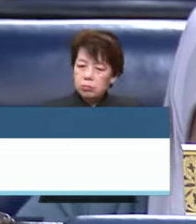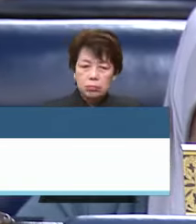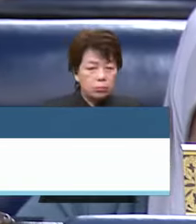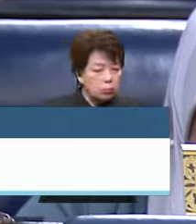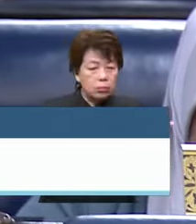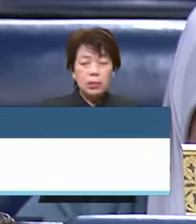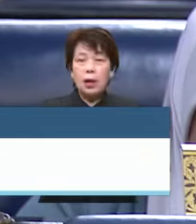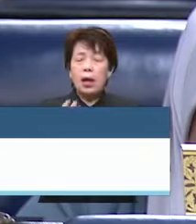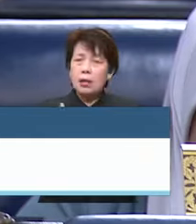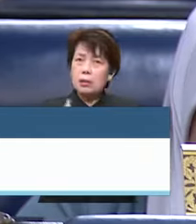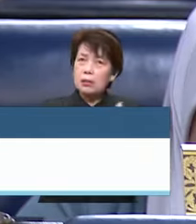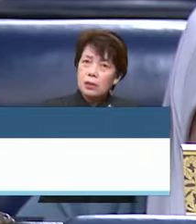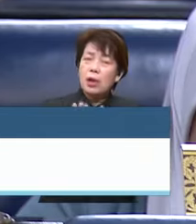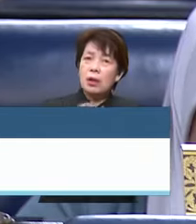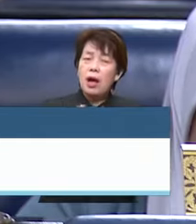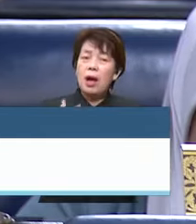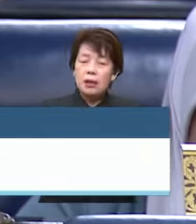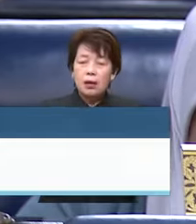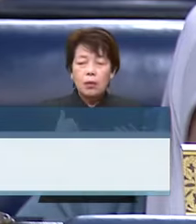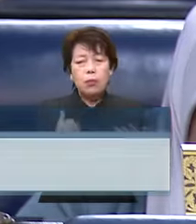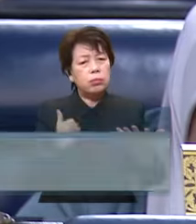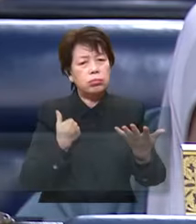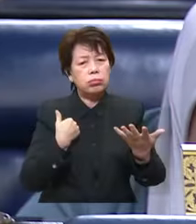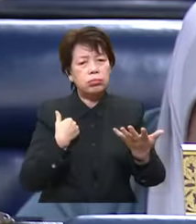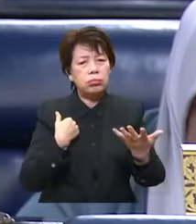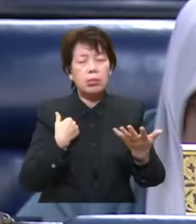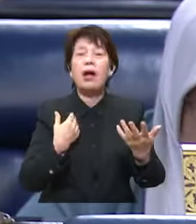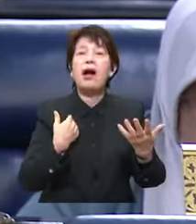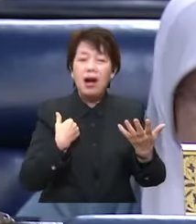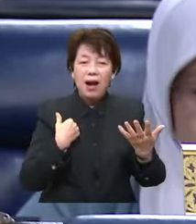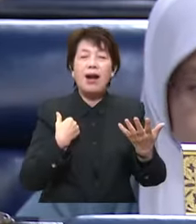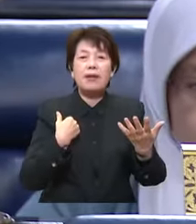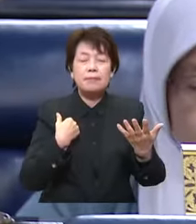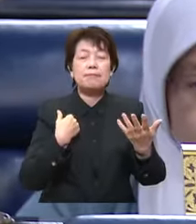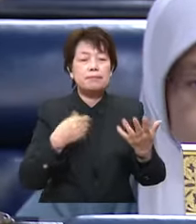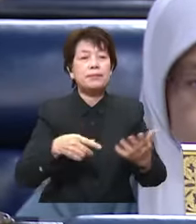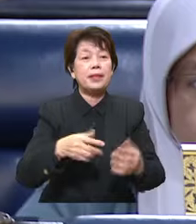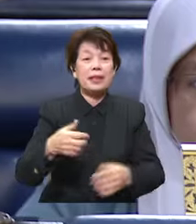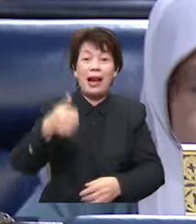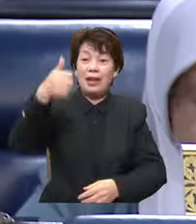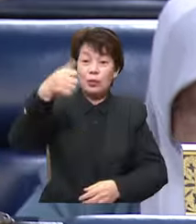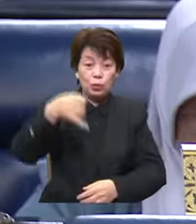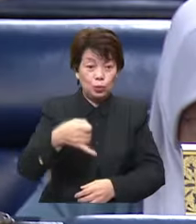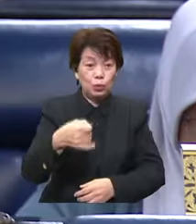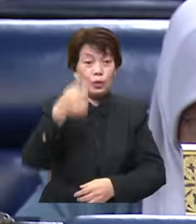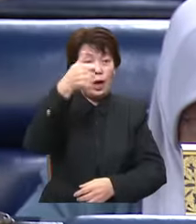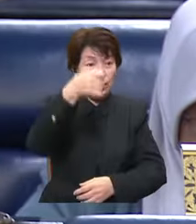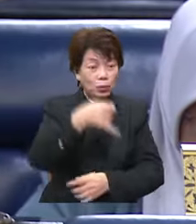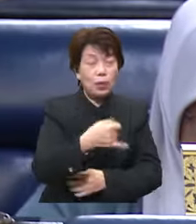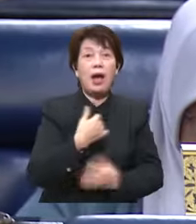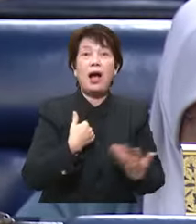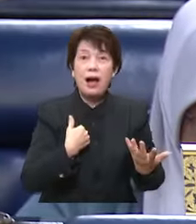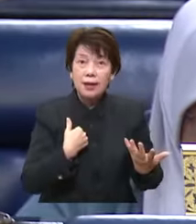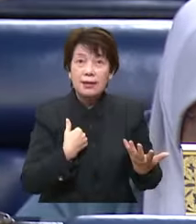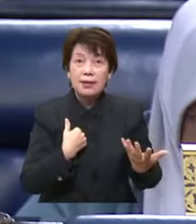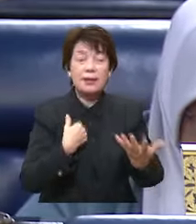kalau ada kenaikan dan ada penurunan. Kalau ada kenaikan atau penurunan, itu adalah perkara biasa dalam pasaran